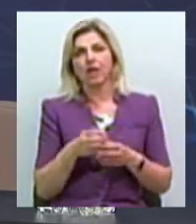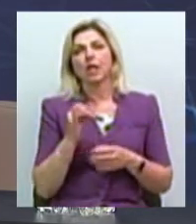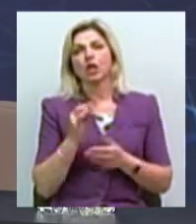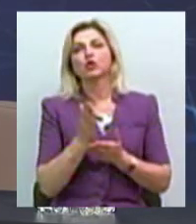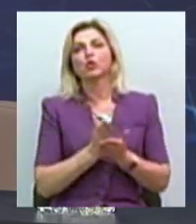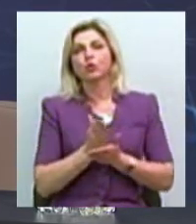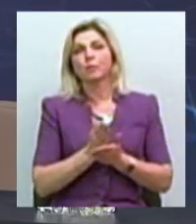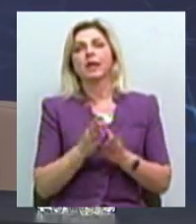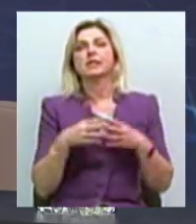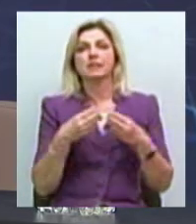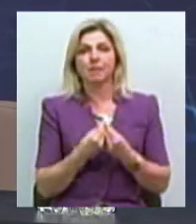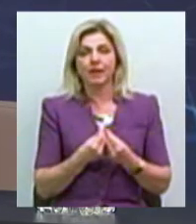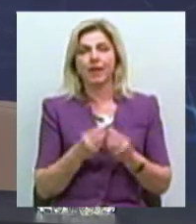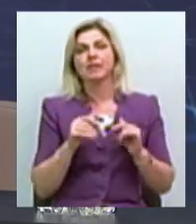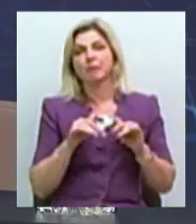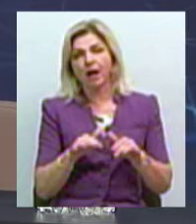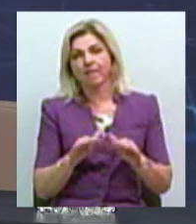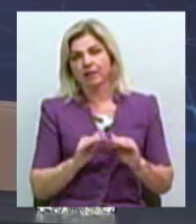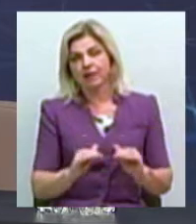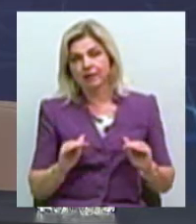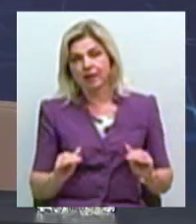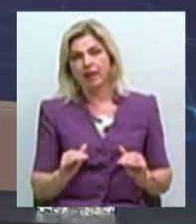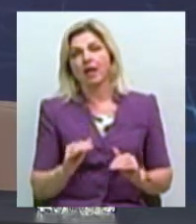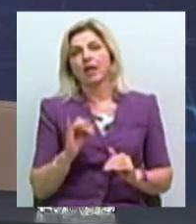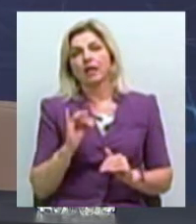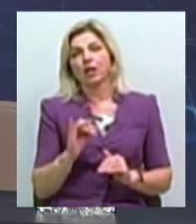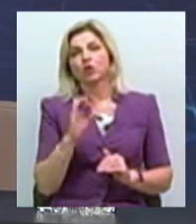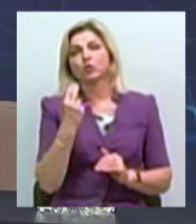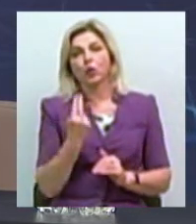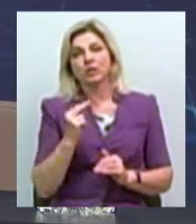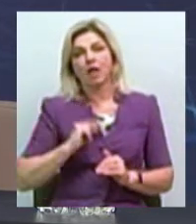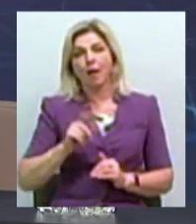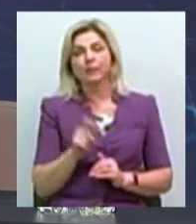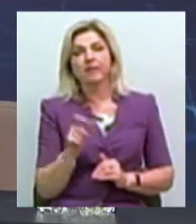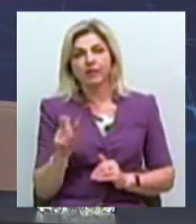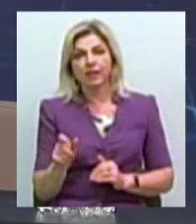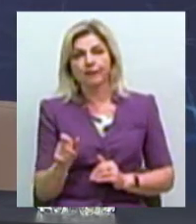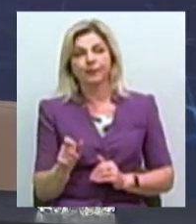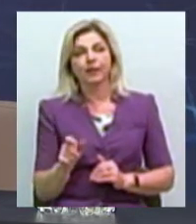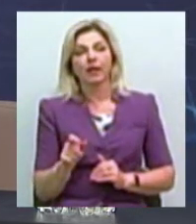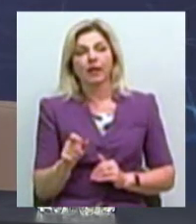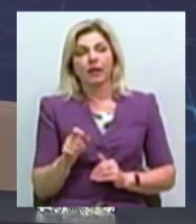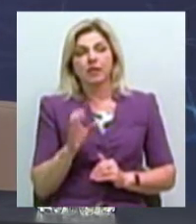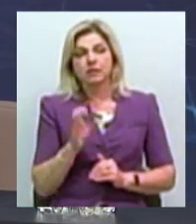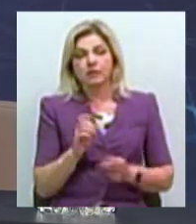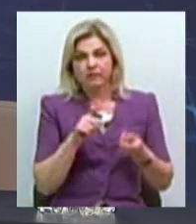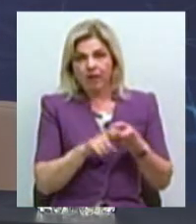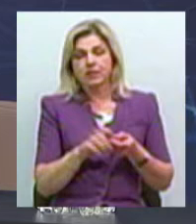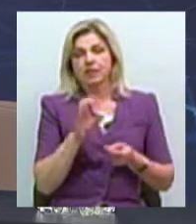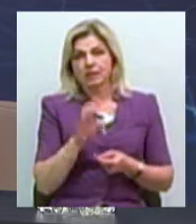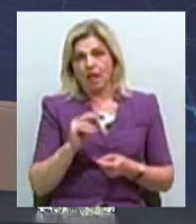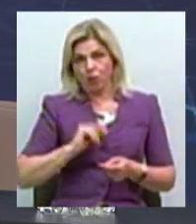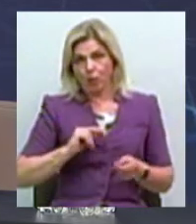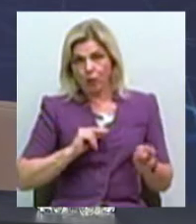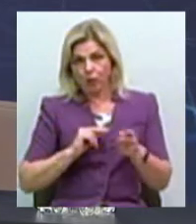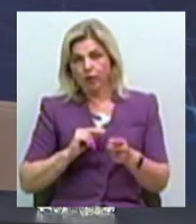молоді, і служби справ дітей, і наші фахівці соціальної роботи, соціальні працівники, які працюють безпосередньо з особами разом